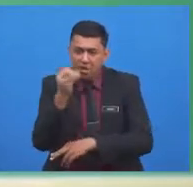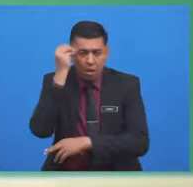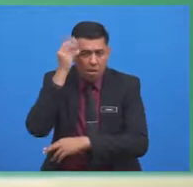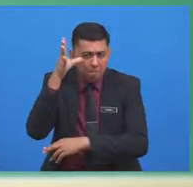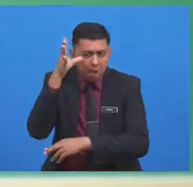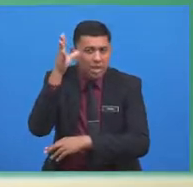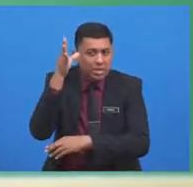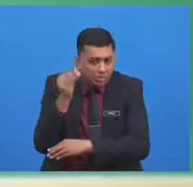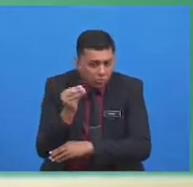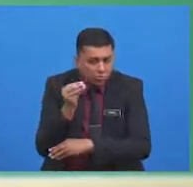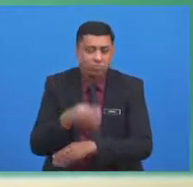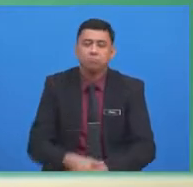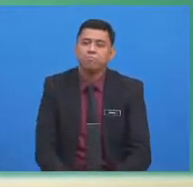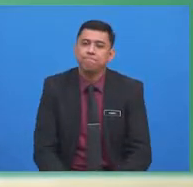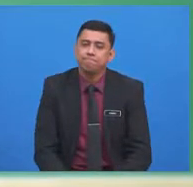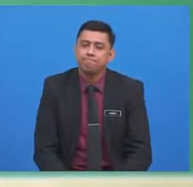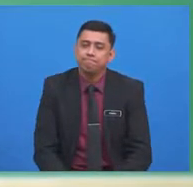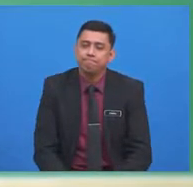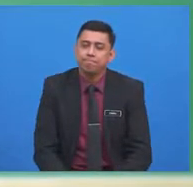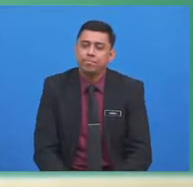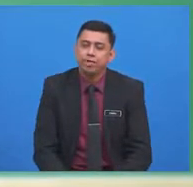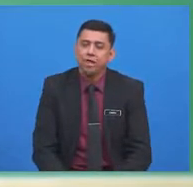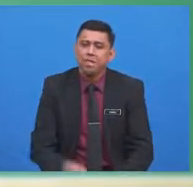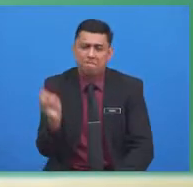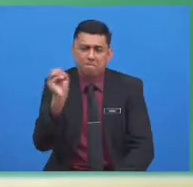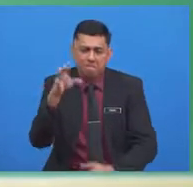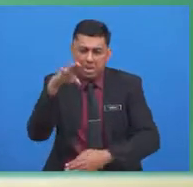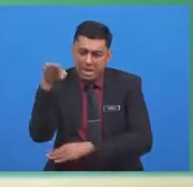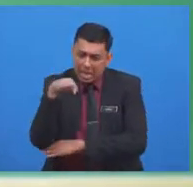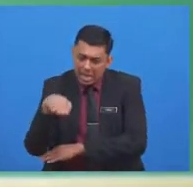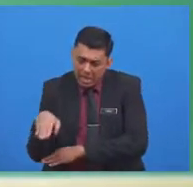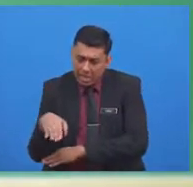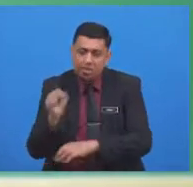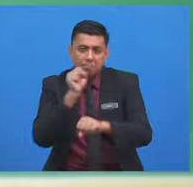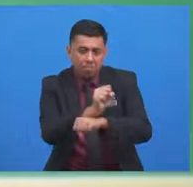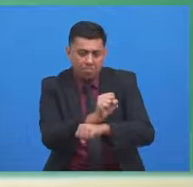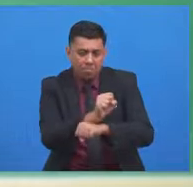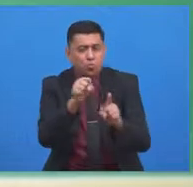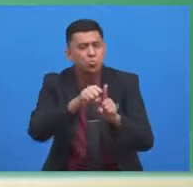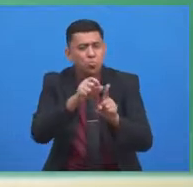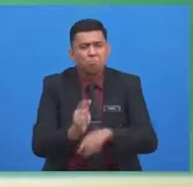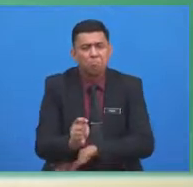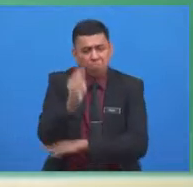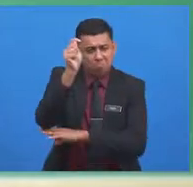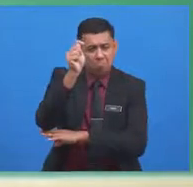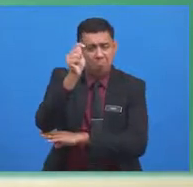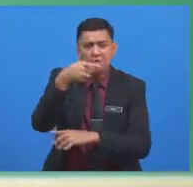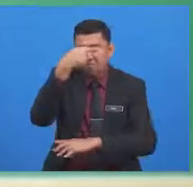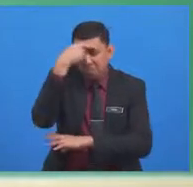menunjukkan takungan air garam dalam lopak atau rekahan batuan. Suhu yang tinggi akan